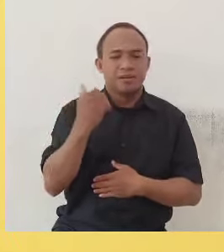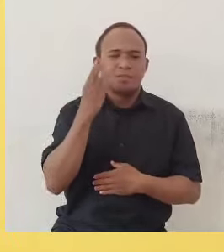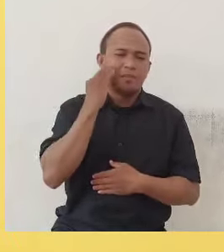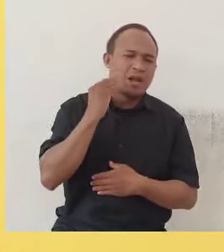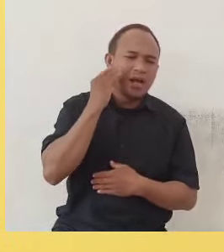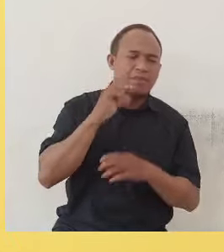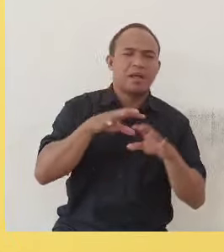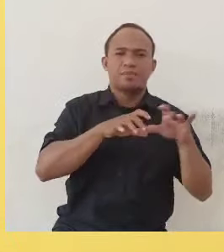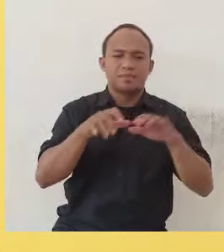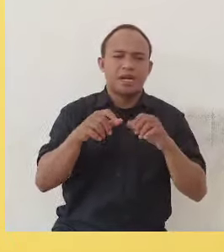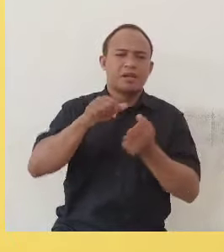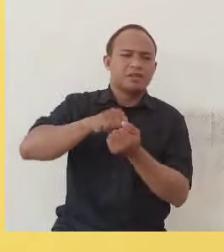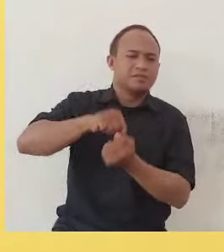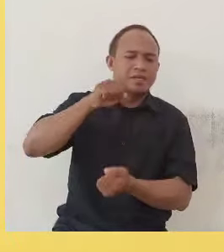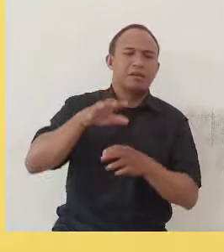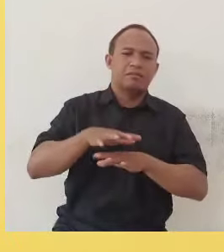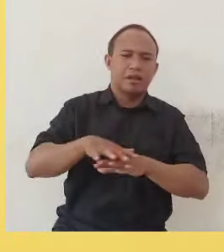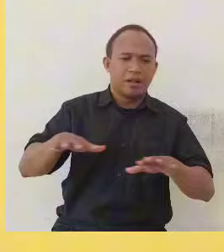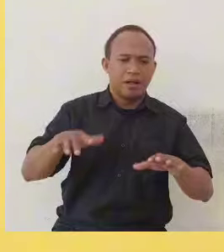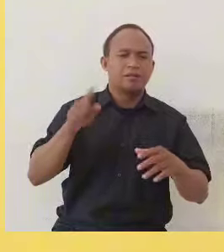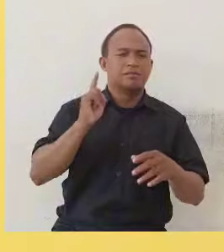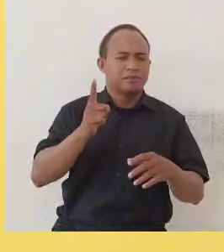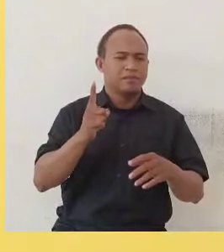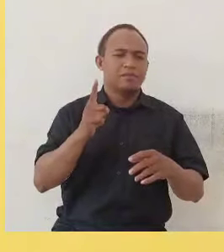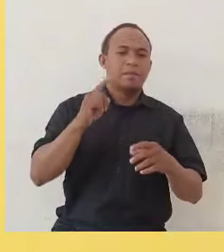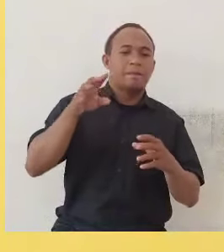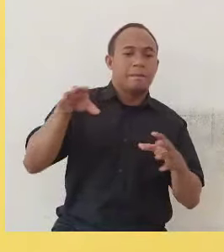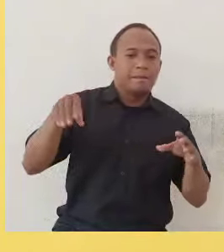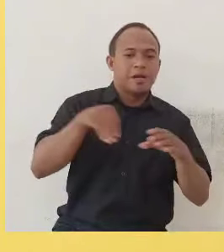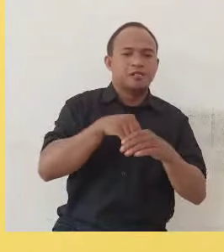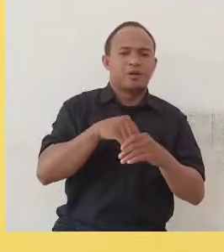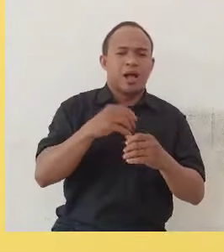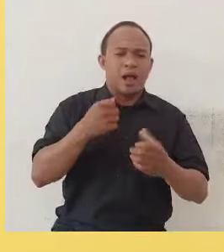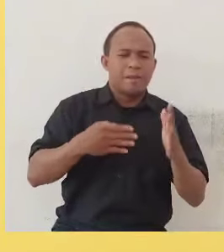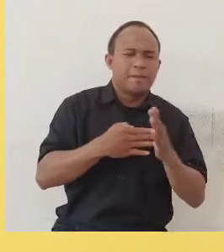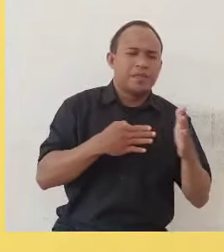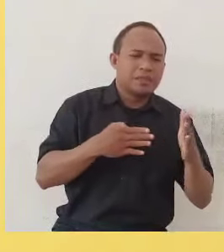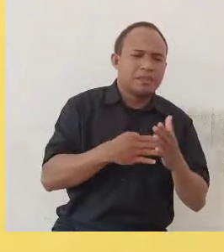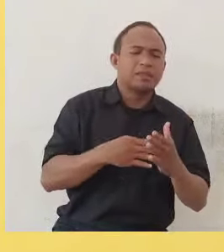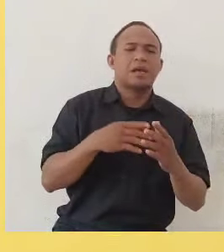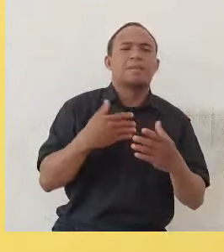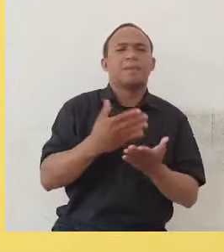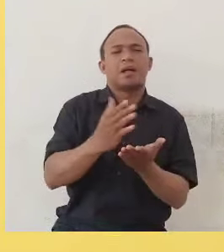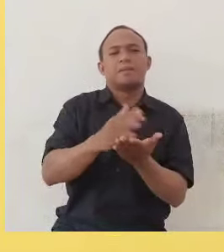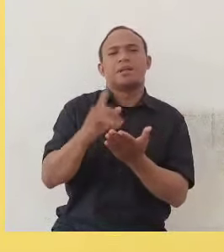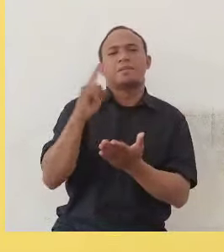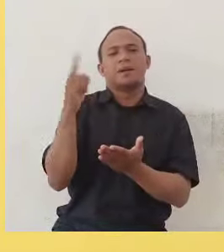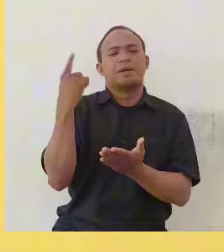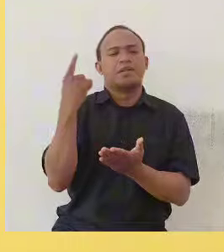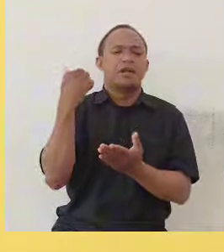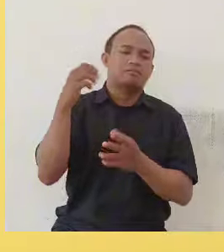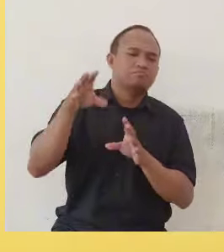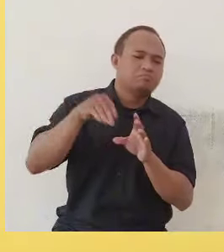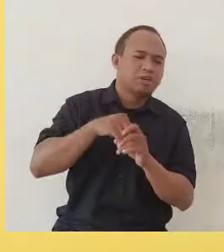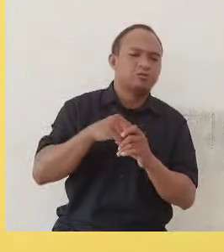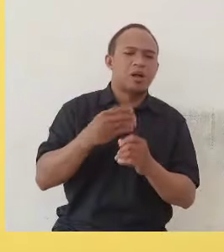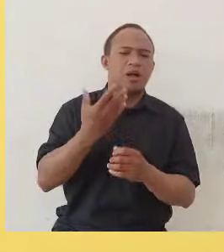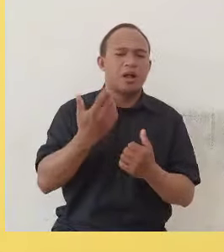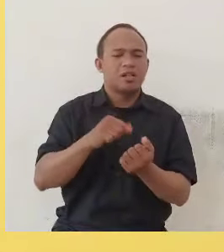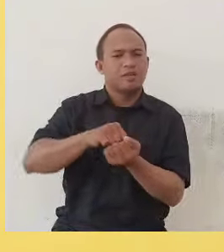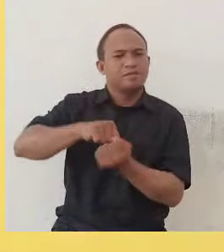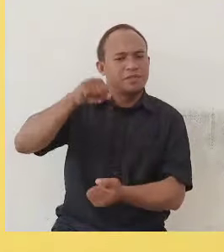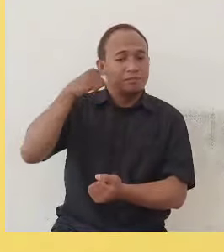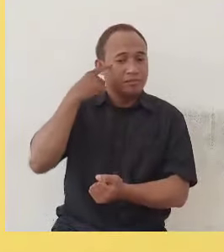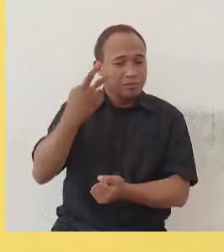Untuk pengamanan administrasi berupa sertifikat tanah masih menemui kendala dan hambatan bagi pemerintah daerah saat proses